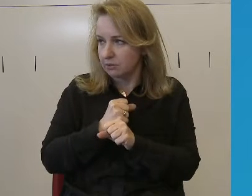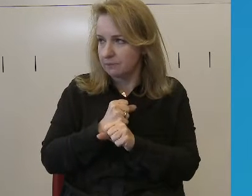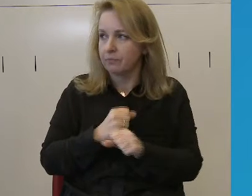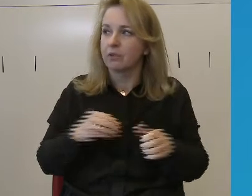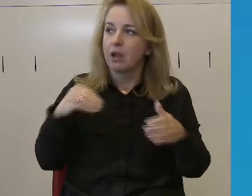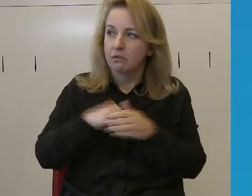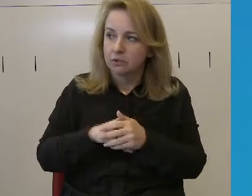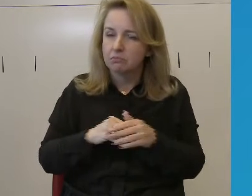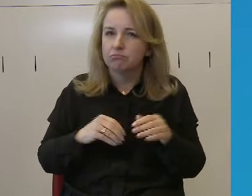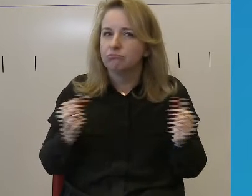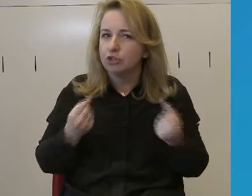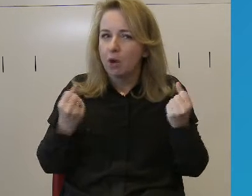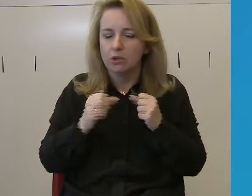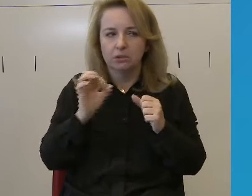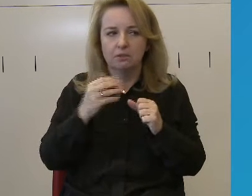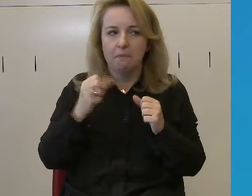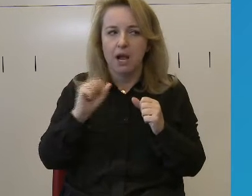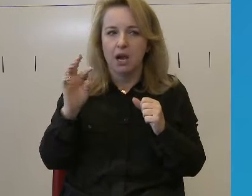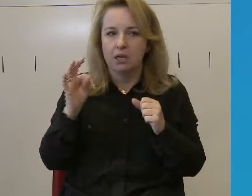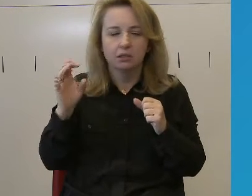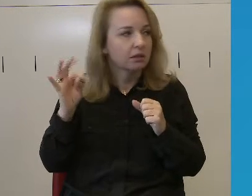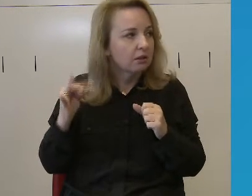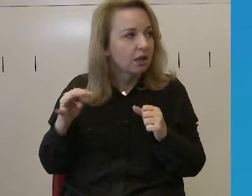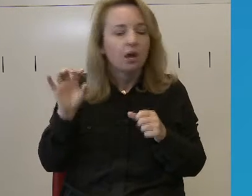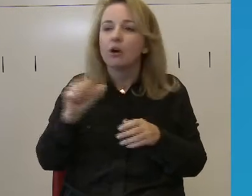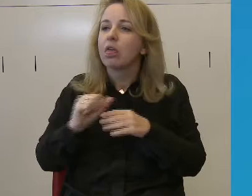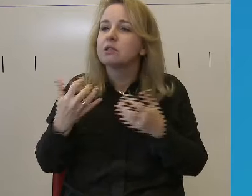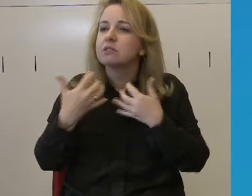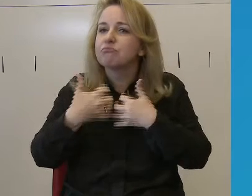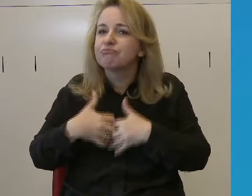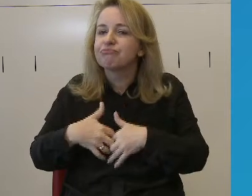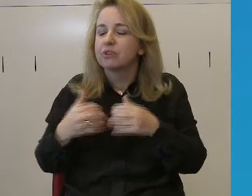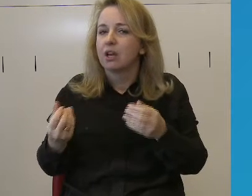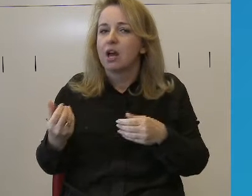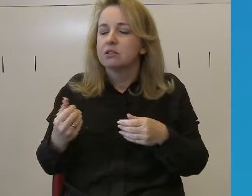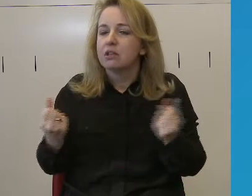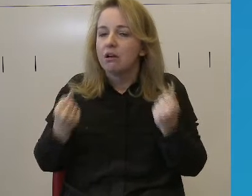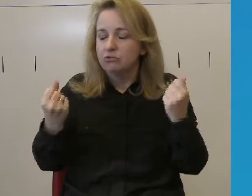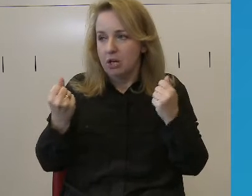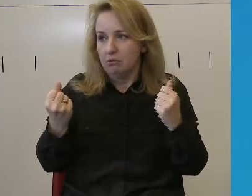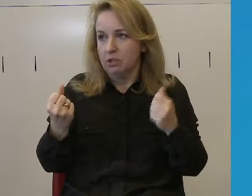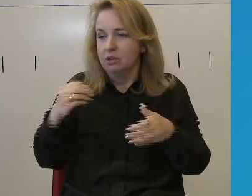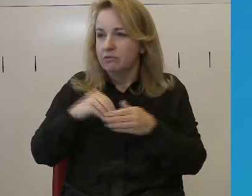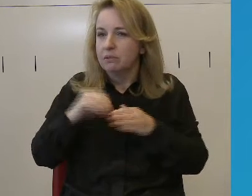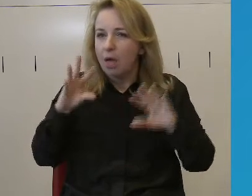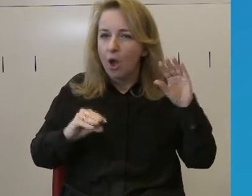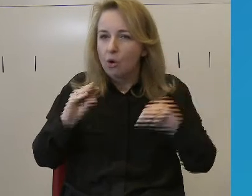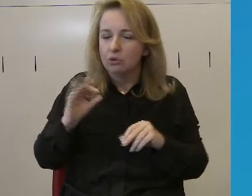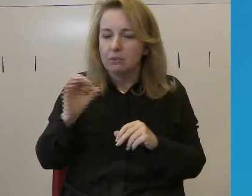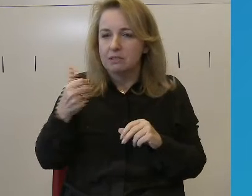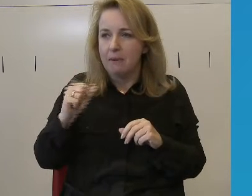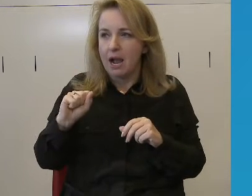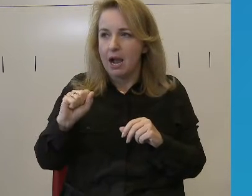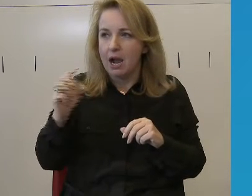Jakiekolwiek działanie smart to działanie skoordynowane i zintegrowane. W kontekście smart ekonomii będzie to